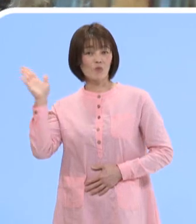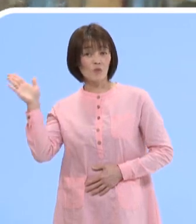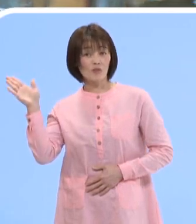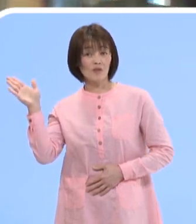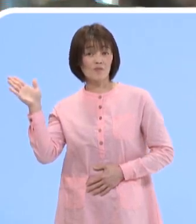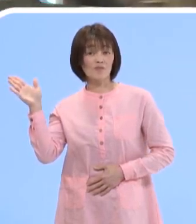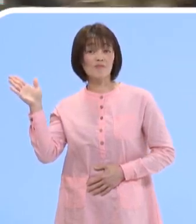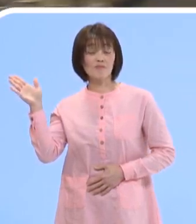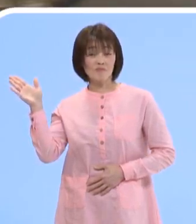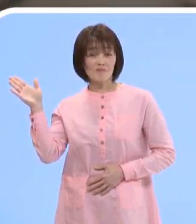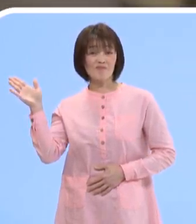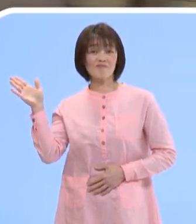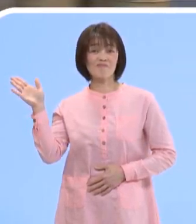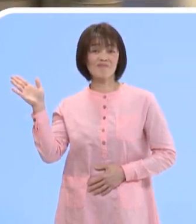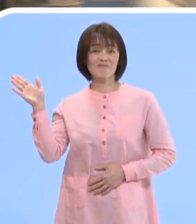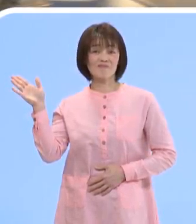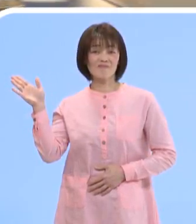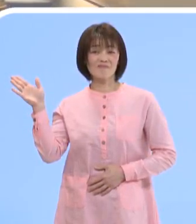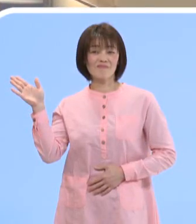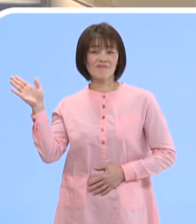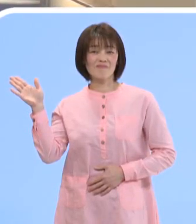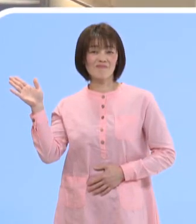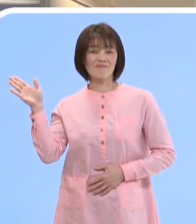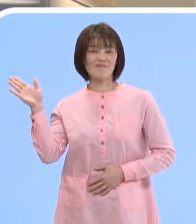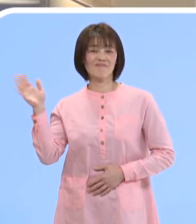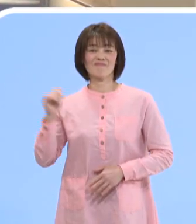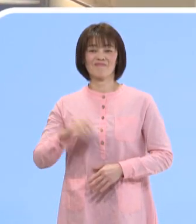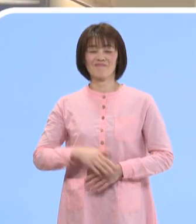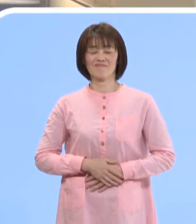まずは常設展示室。